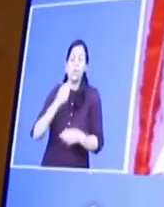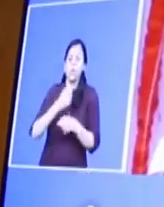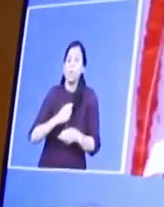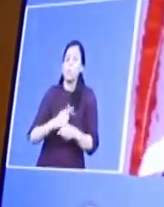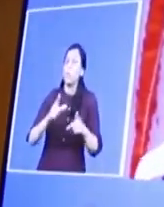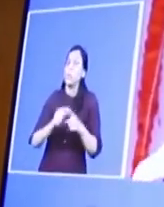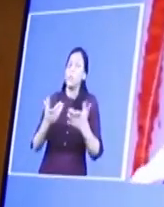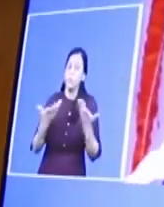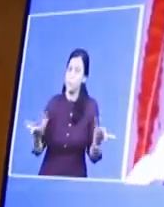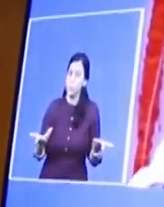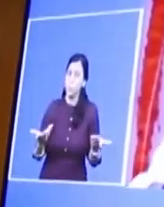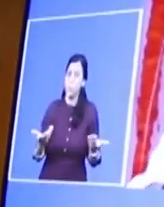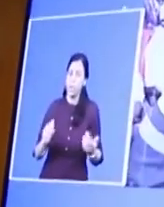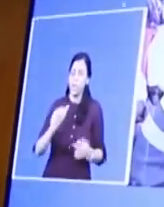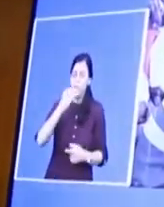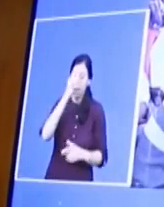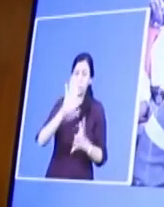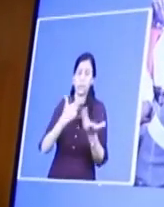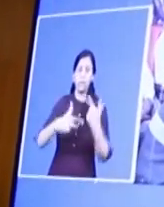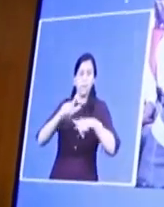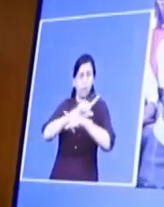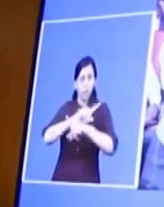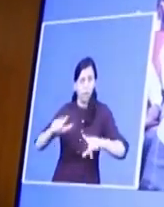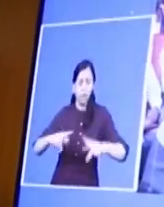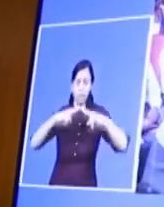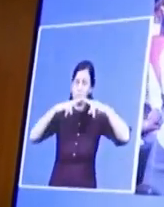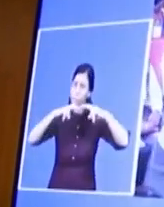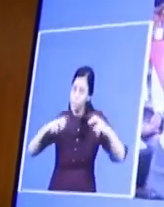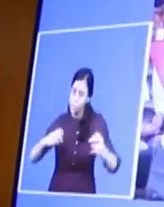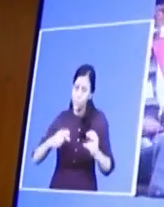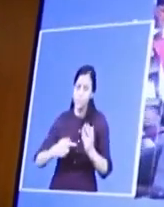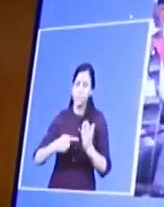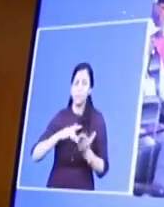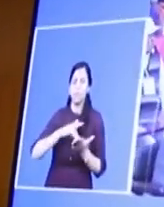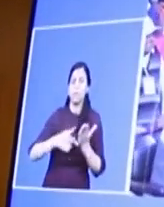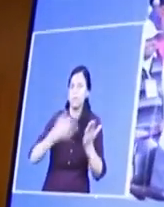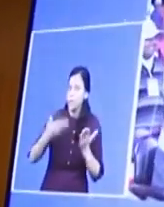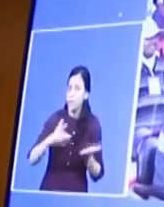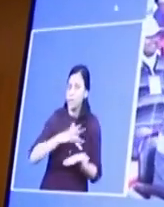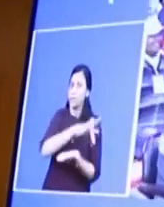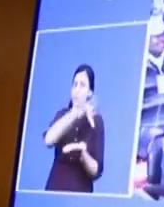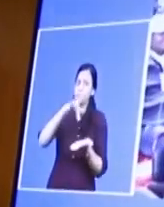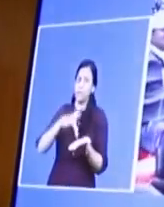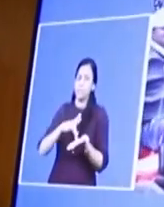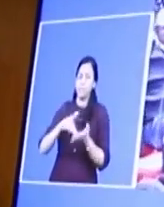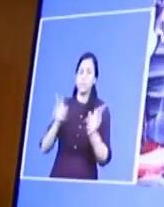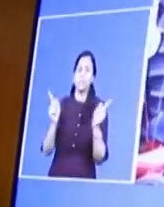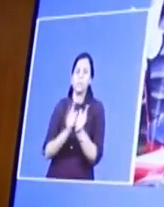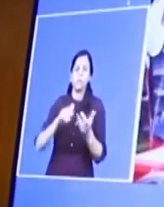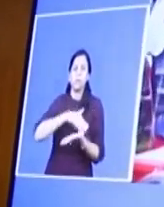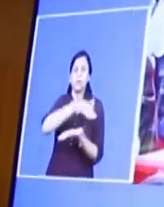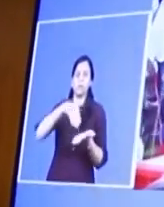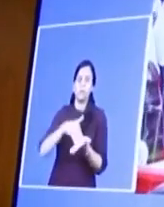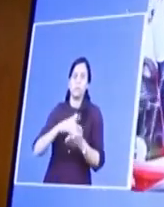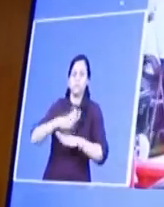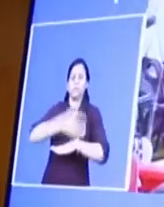सरकार ने इंडियन साइन लैंग्वेज रिसर्च एंड ट्रेनिंग सेंटर